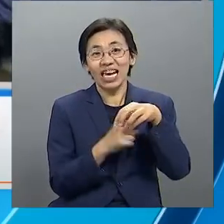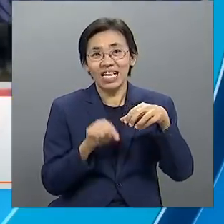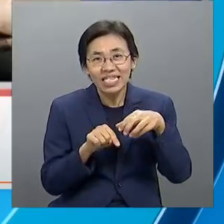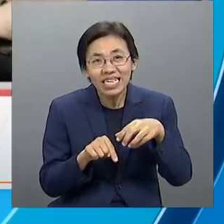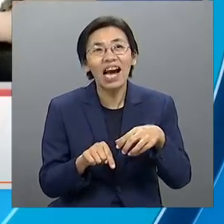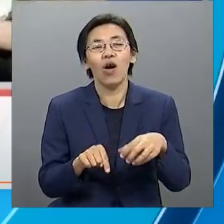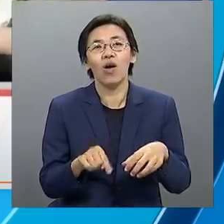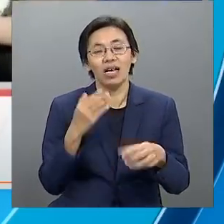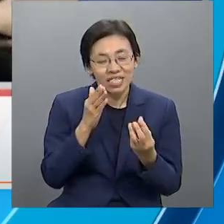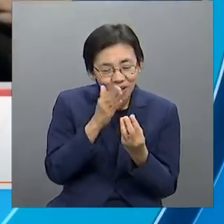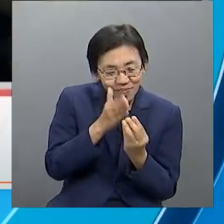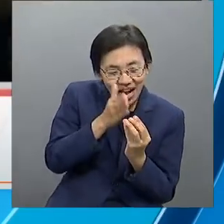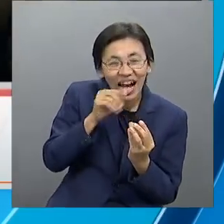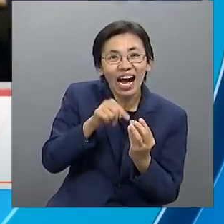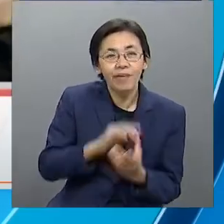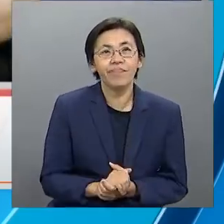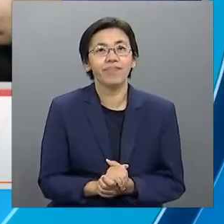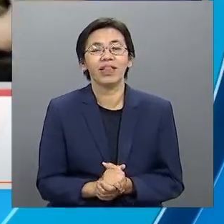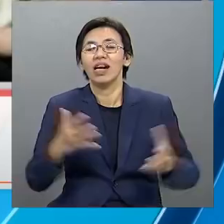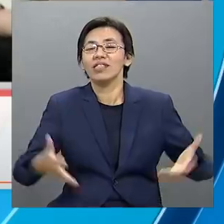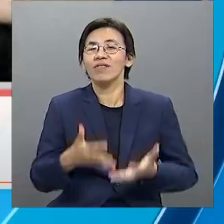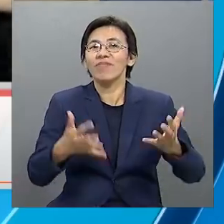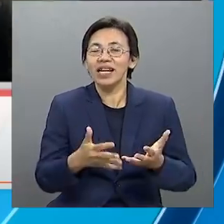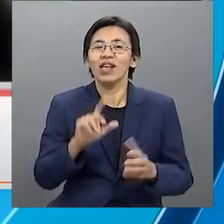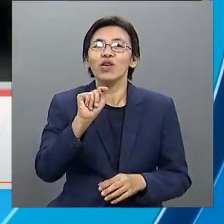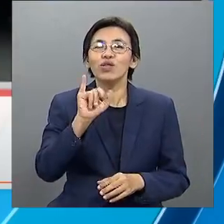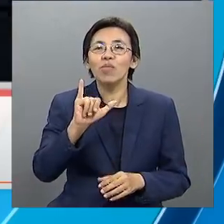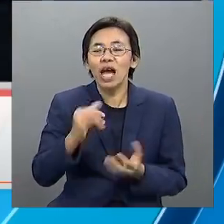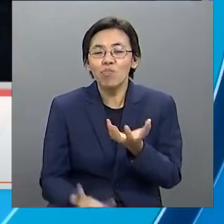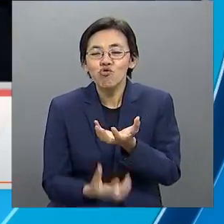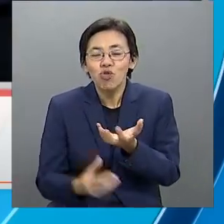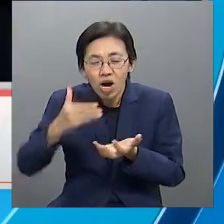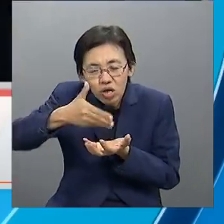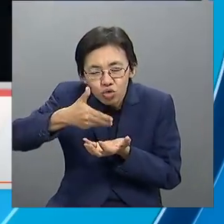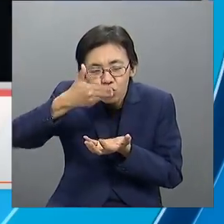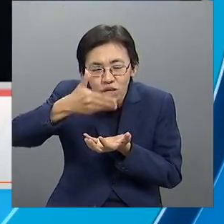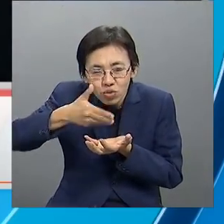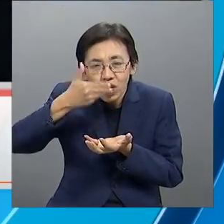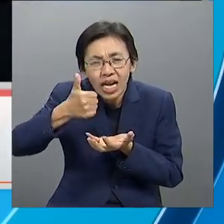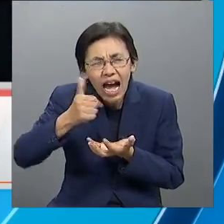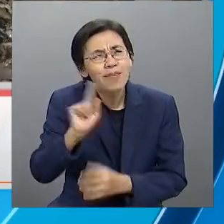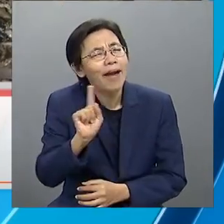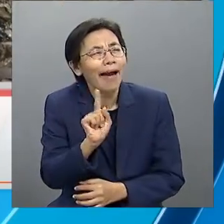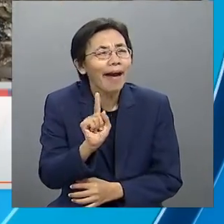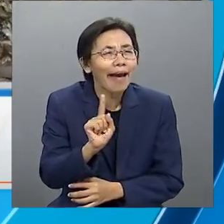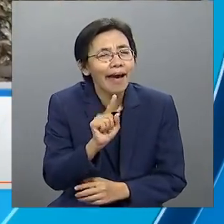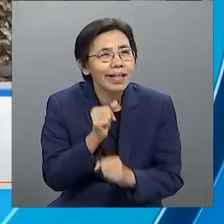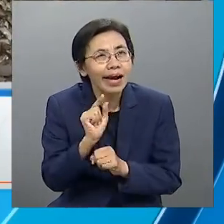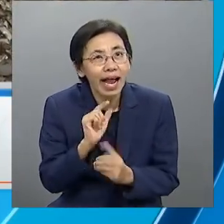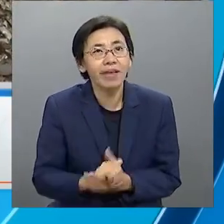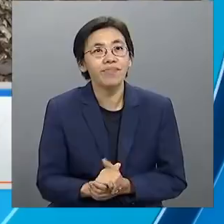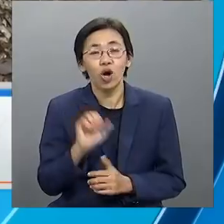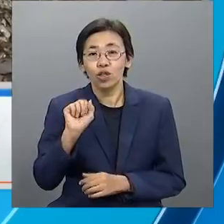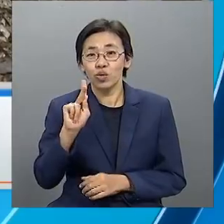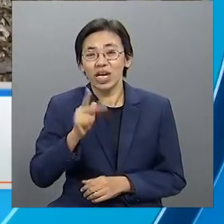มไปเลย เอาไปผัดน้ำมันหอยใช่ไหมไปอยู่ในต้มยำก็ได้ ใช่ ใช่ไหมฮะอะไรอีกอะไรอีกอะไรอีกก ิน กับสุกี้นะ ใ ช่ไหมแบบพวกเม